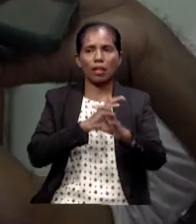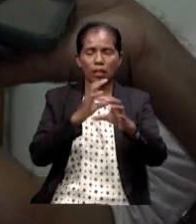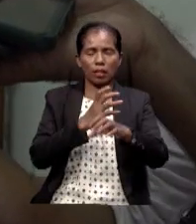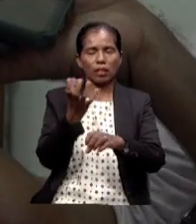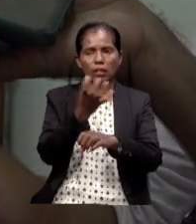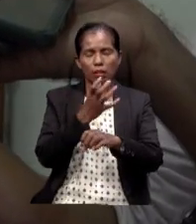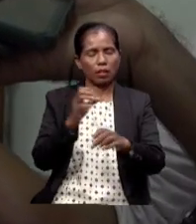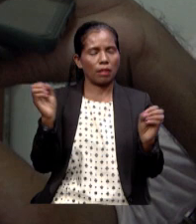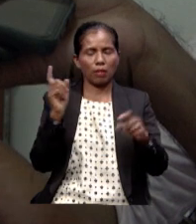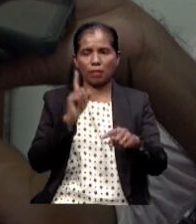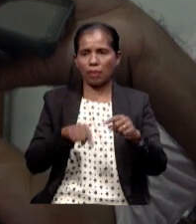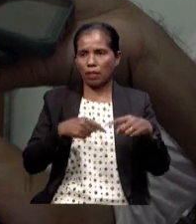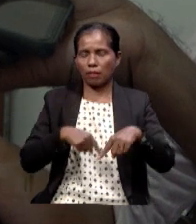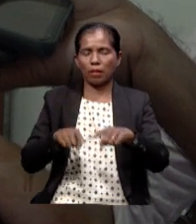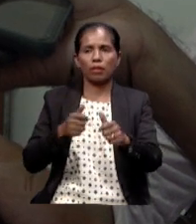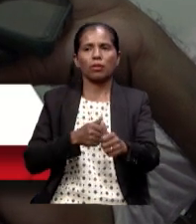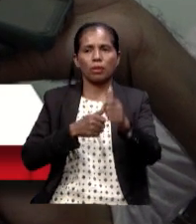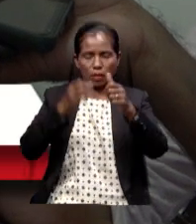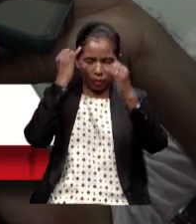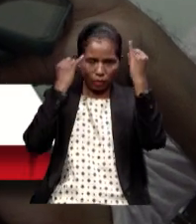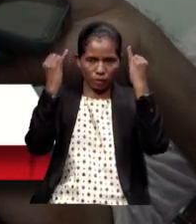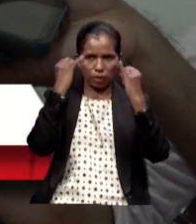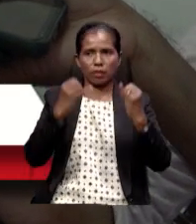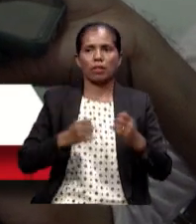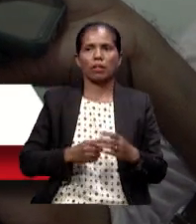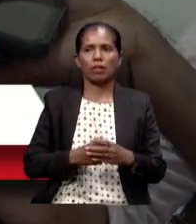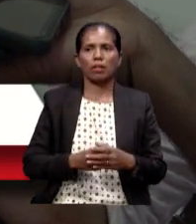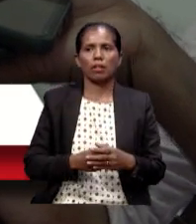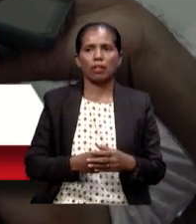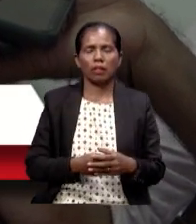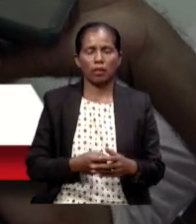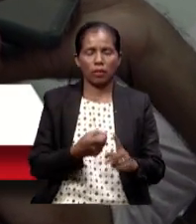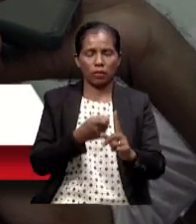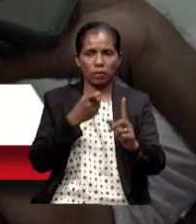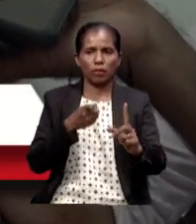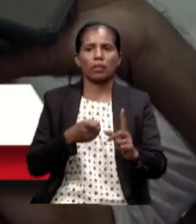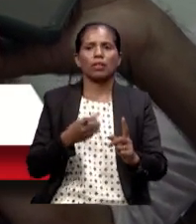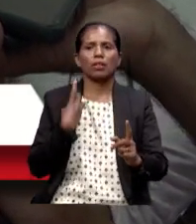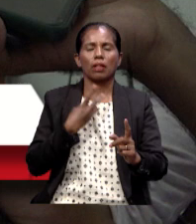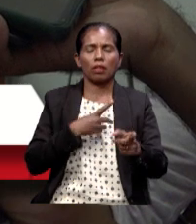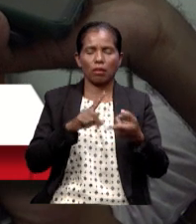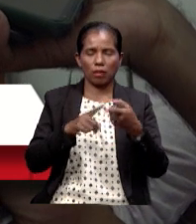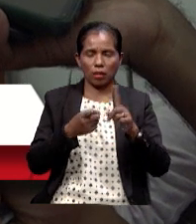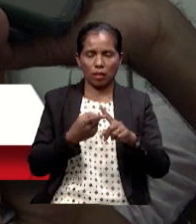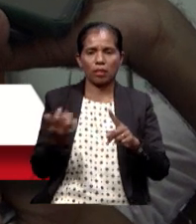consegue oba. Então, tuir informação, nebe maka husi tenia colega